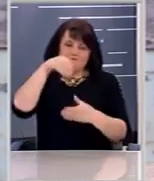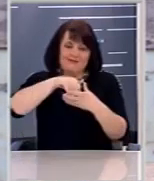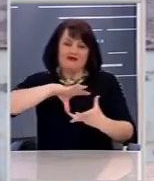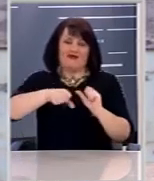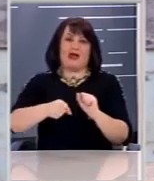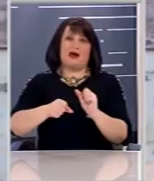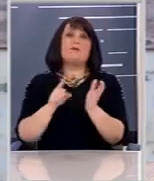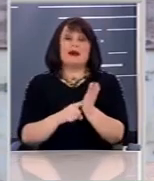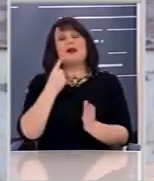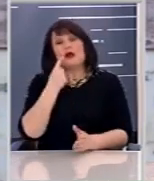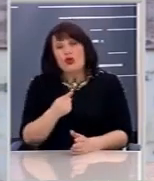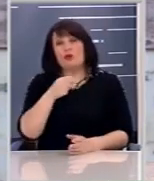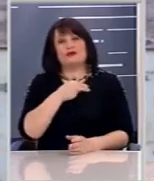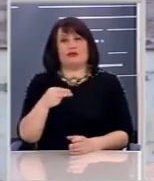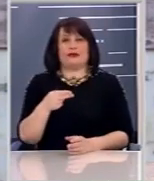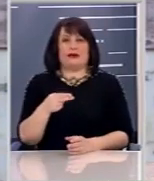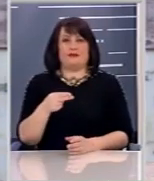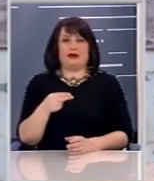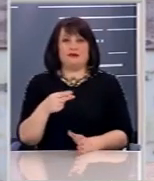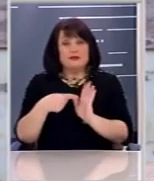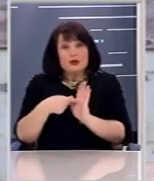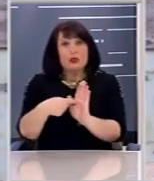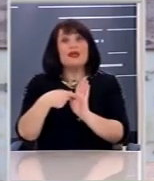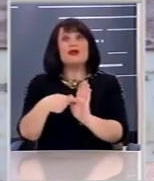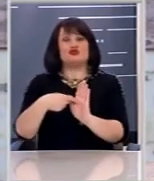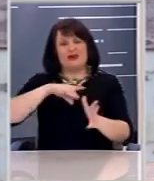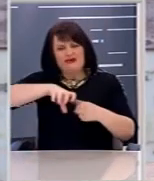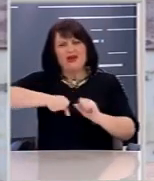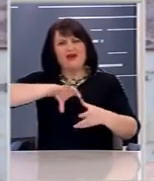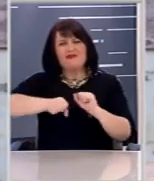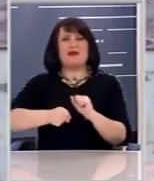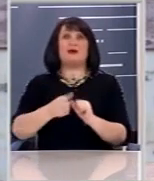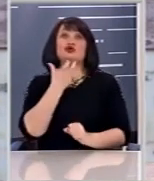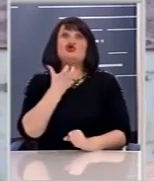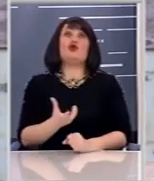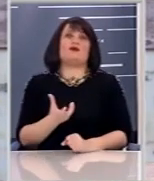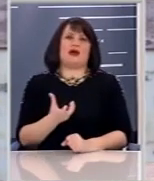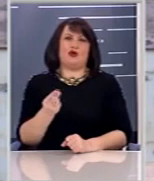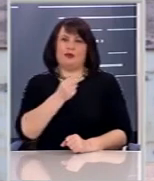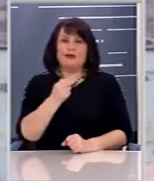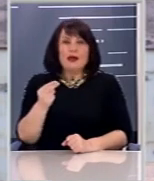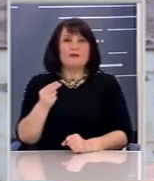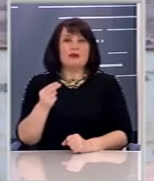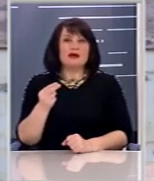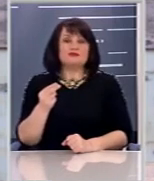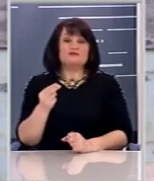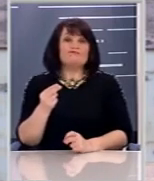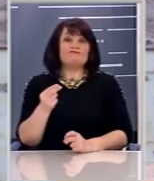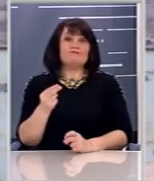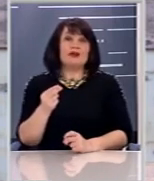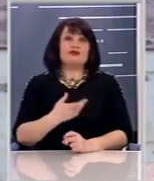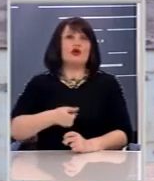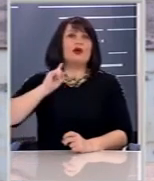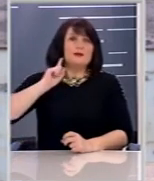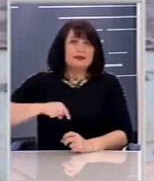πρέπει πράγματι να το αναδείξουμε, γιατί είναι πάρα πολύ σοβαρό, γιατί είναι η πιο μεγάλη